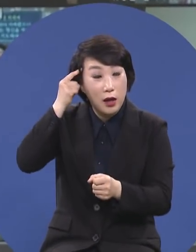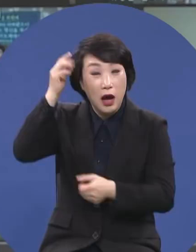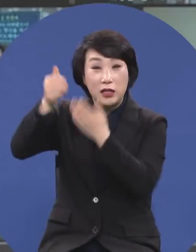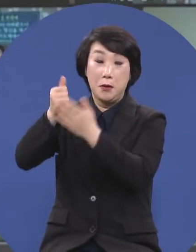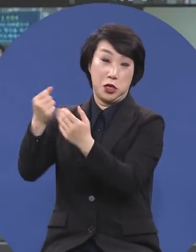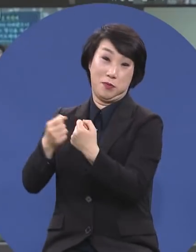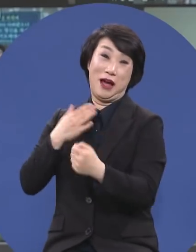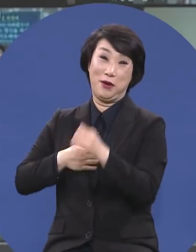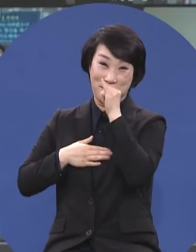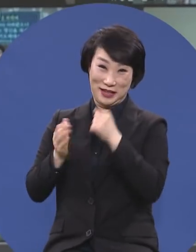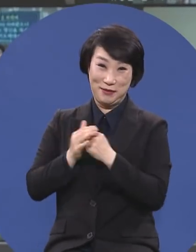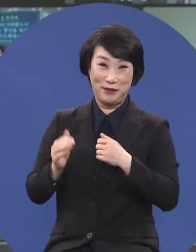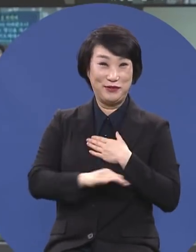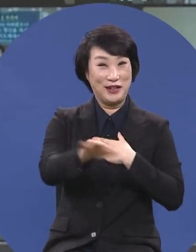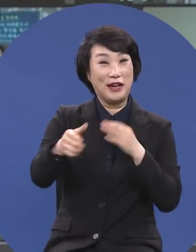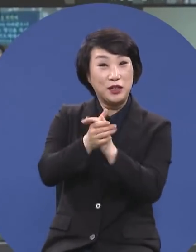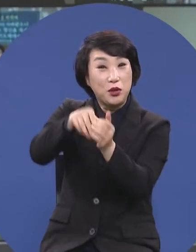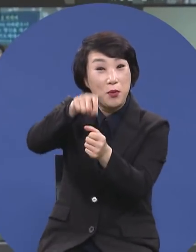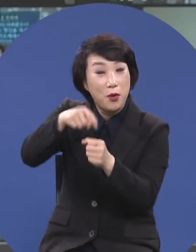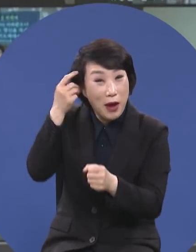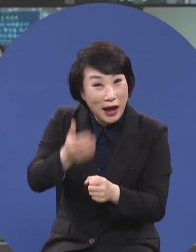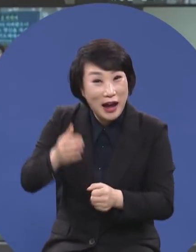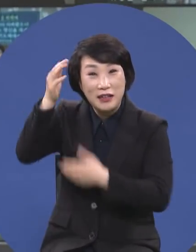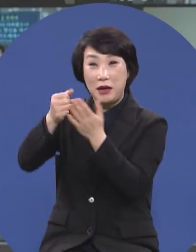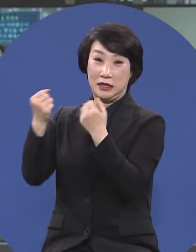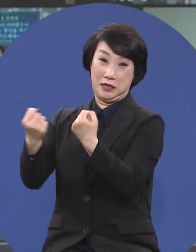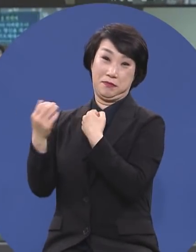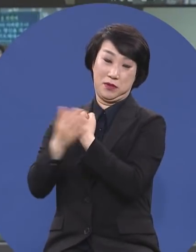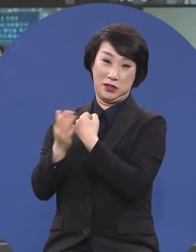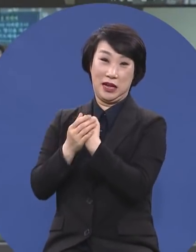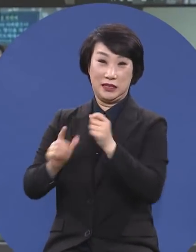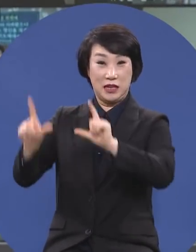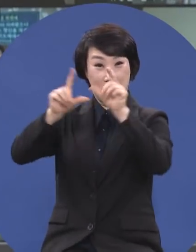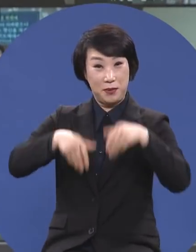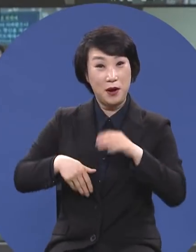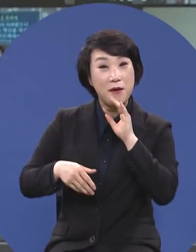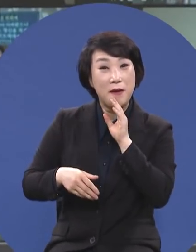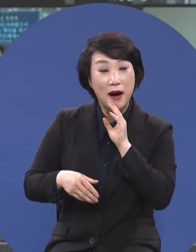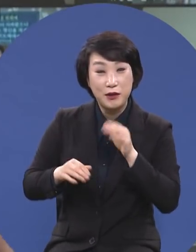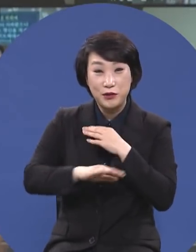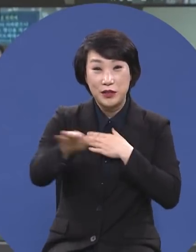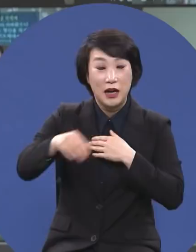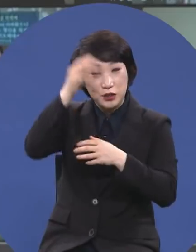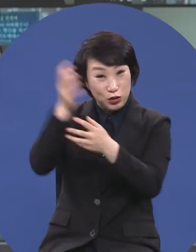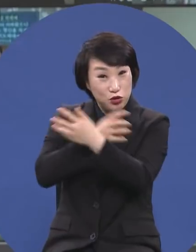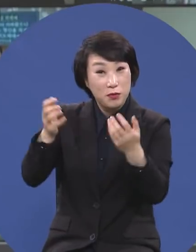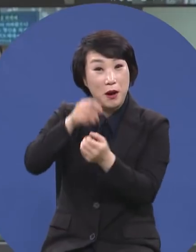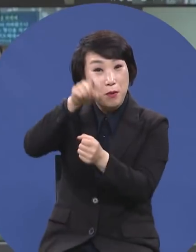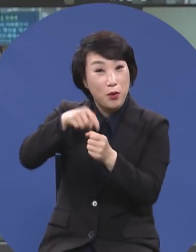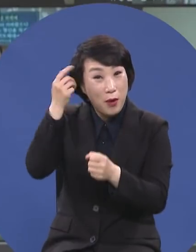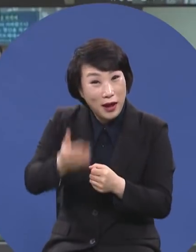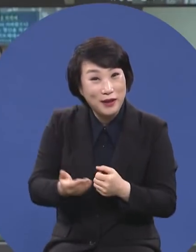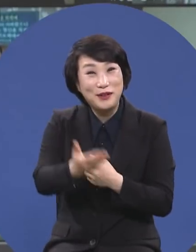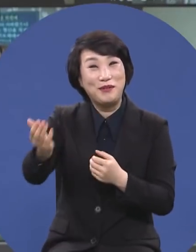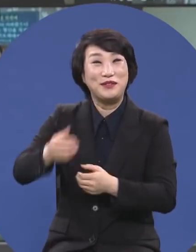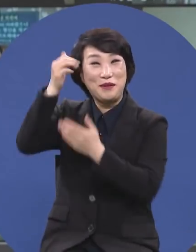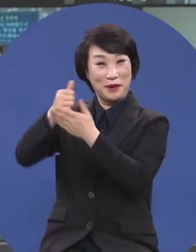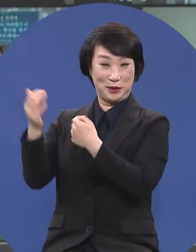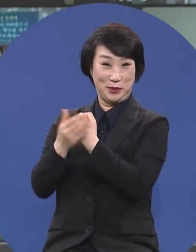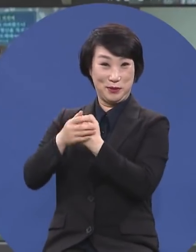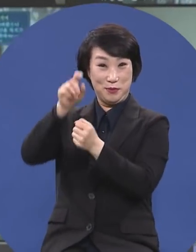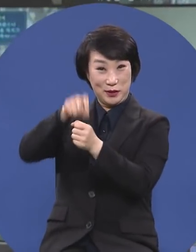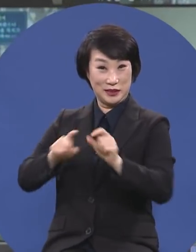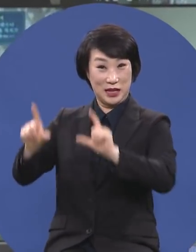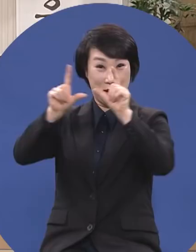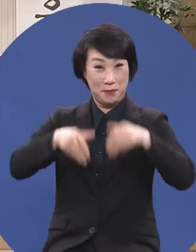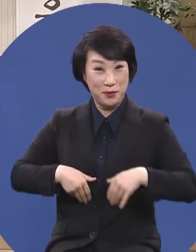우리가 왜 기도합니까? 하나님의 동력으로 살려는 것이요. 우리가 왜 성령이 충만합니까? 성령의 동력으로 살려는 것이라 이